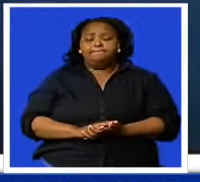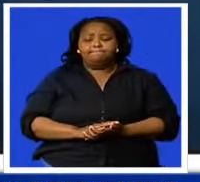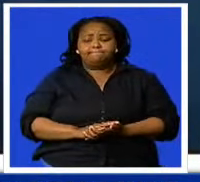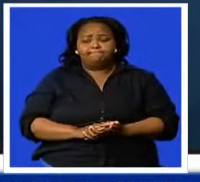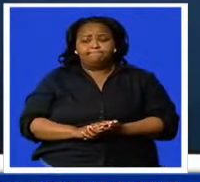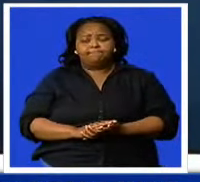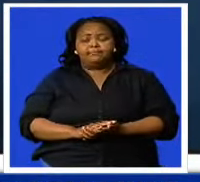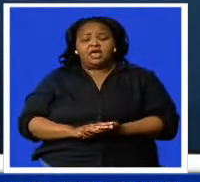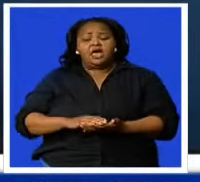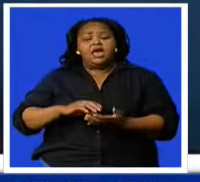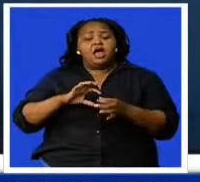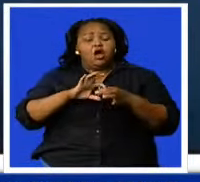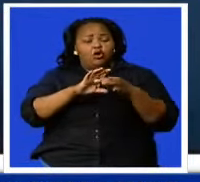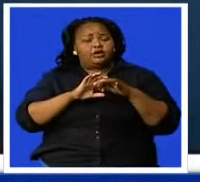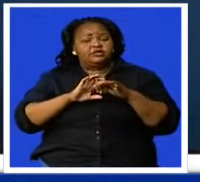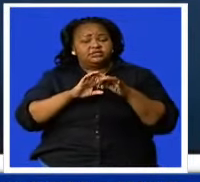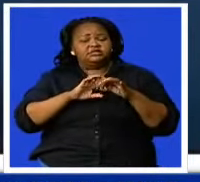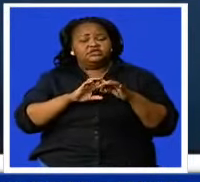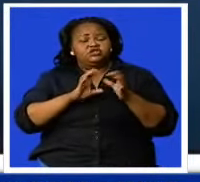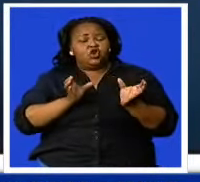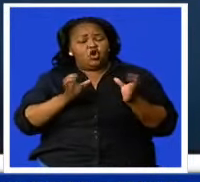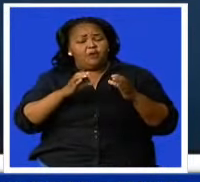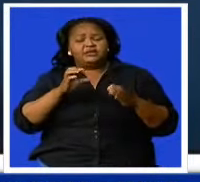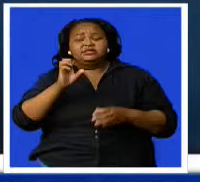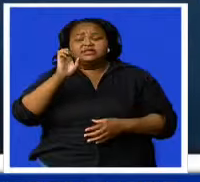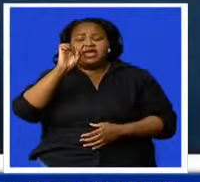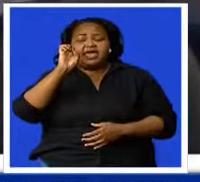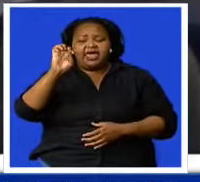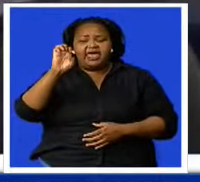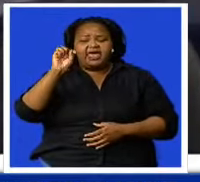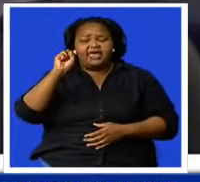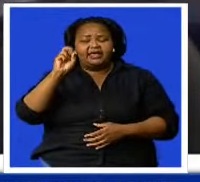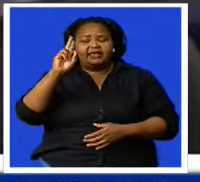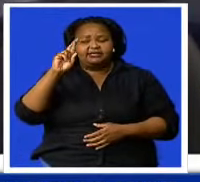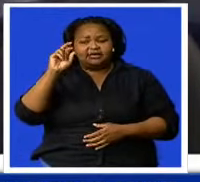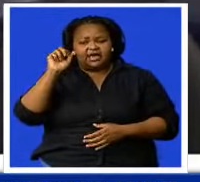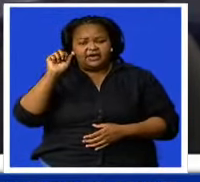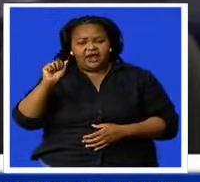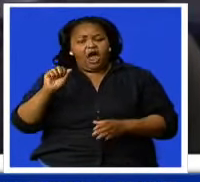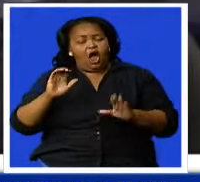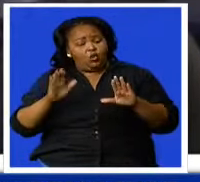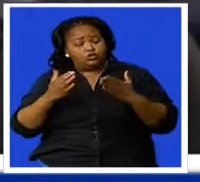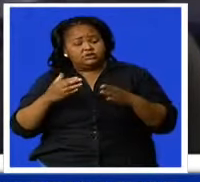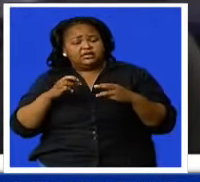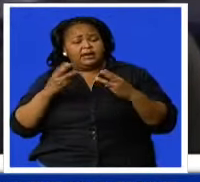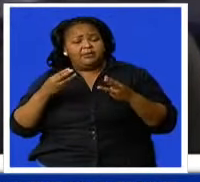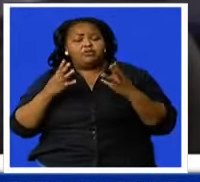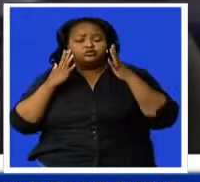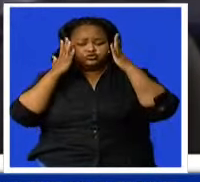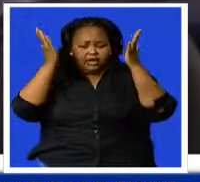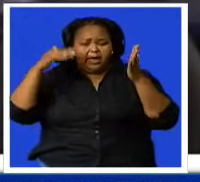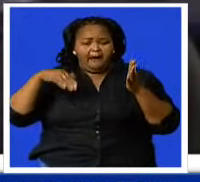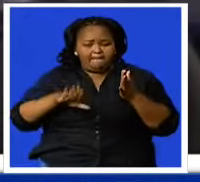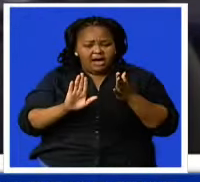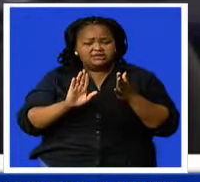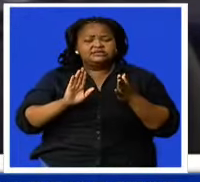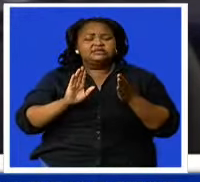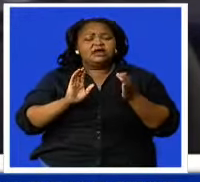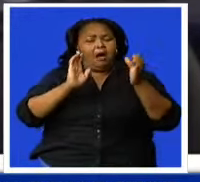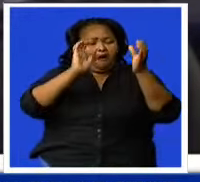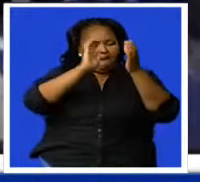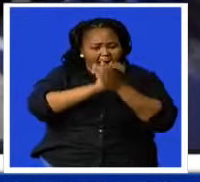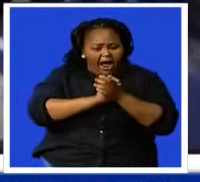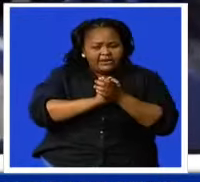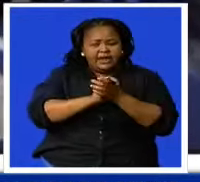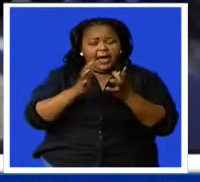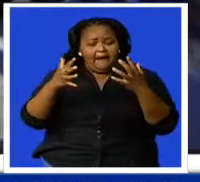kwemandla agesi kanye nenkampani yemagesi bakhuthatha amaSwati ukuthi babe ingcenye yemihlangano lekhulumisa indzaba yenthengo yagesi